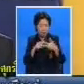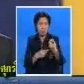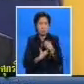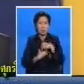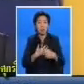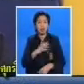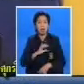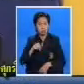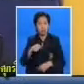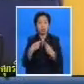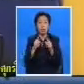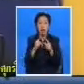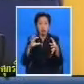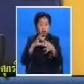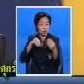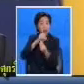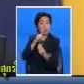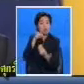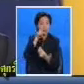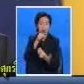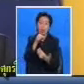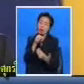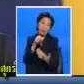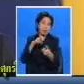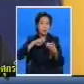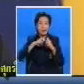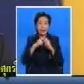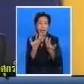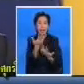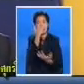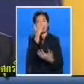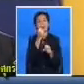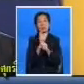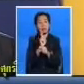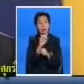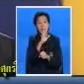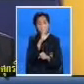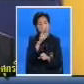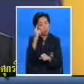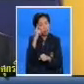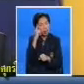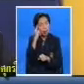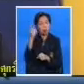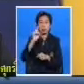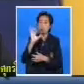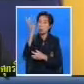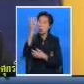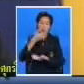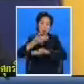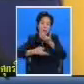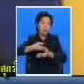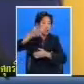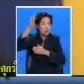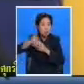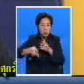นะครับเช่นเรื่องเศรษฐกิจเนี่ยถ้าจะช่วยได้ก็ต้องบอกว่าเราอาจจะต้องติดต่อค้าขายกับโลกน้อยลงซึ่งผมก็คิดว่าคงไม่